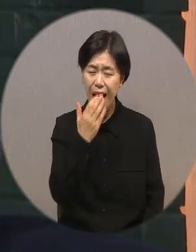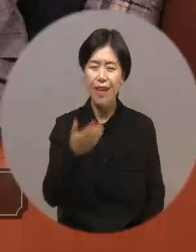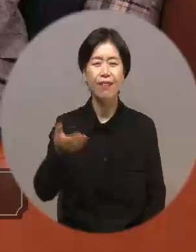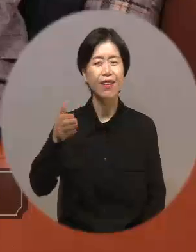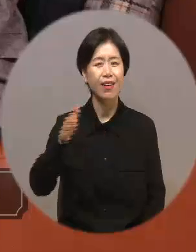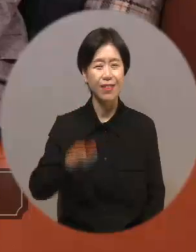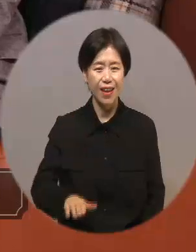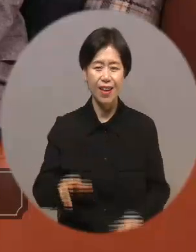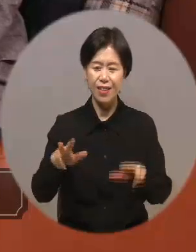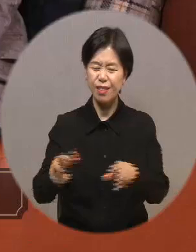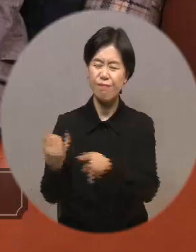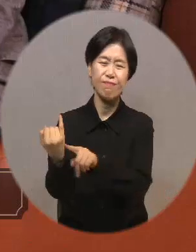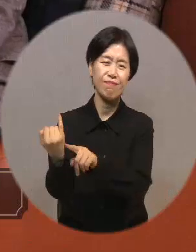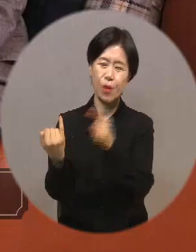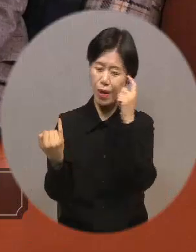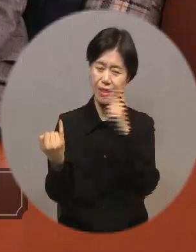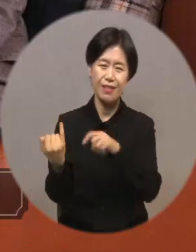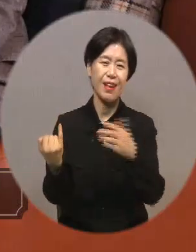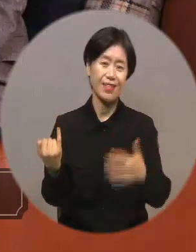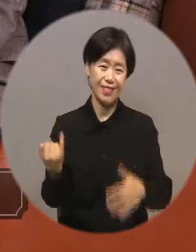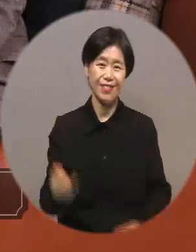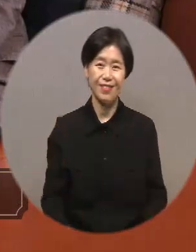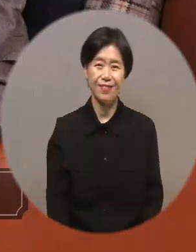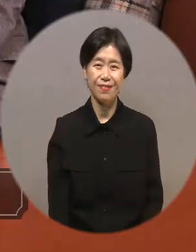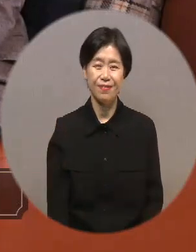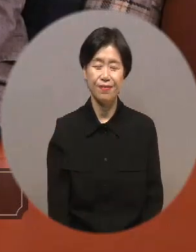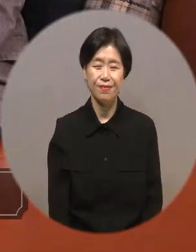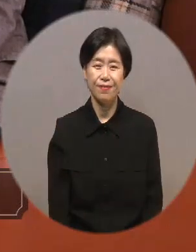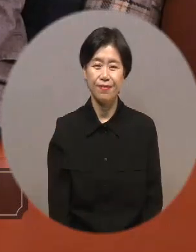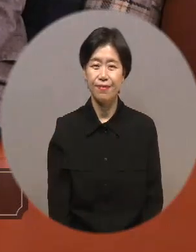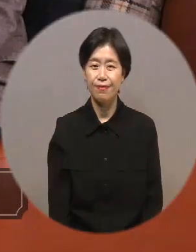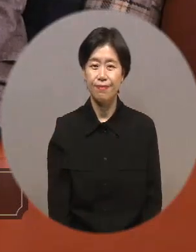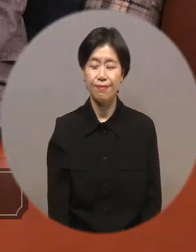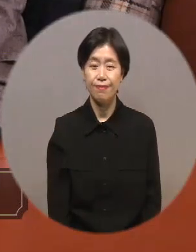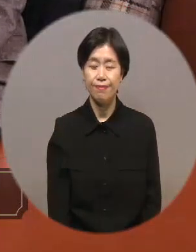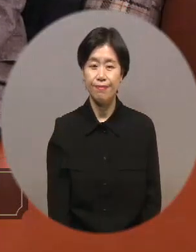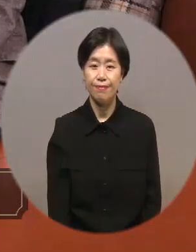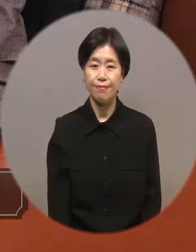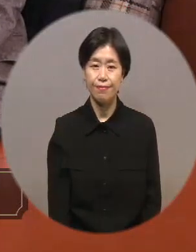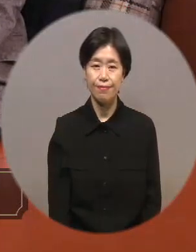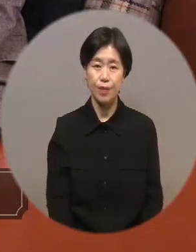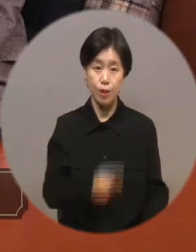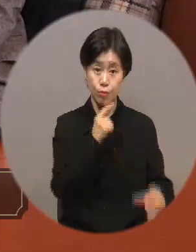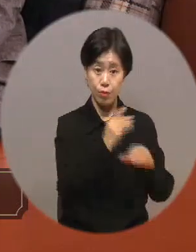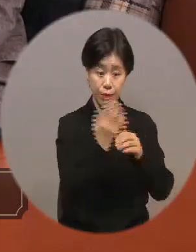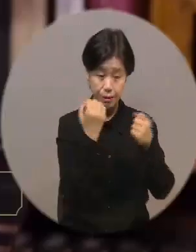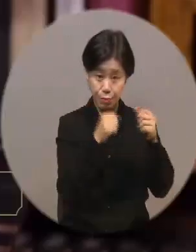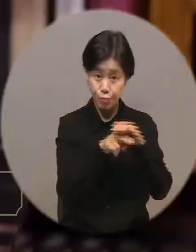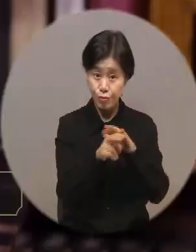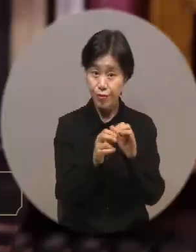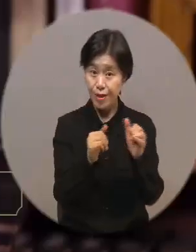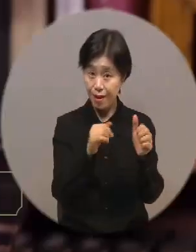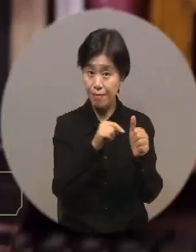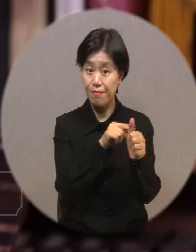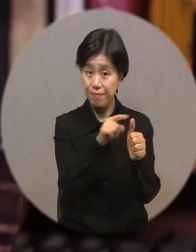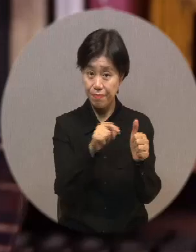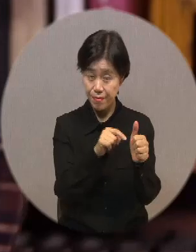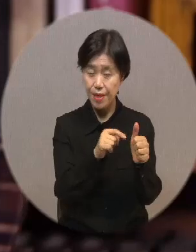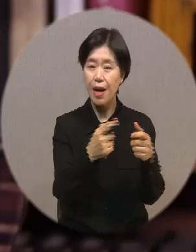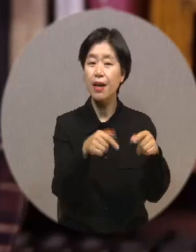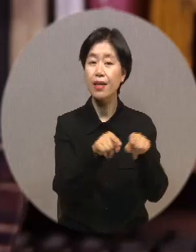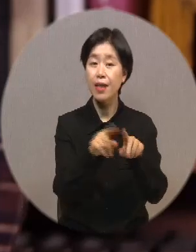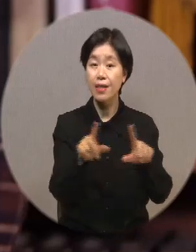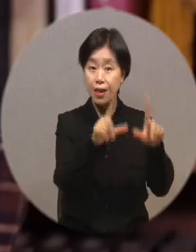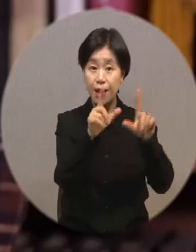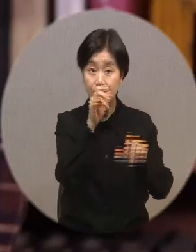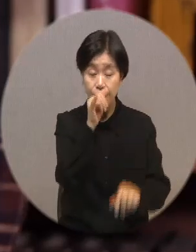나름. 일단은 결혼하시는 분은 너무 맛있는 음식을 먹을 수 있을 것 같습니다. 네. 예. 자, 탈북 청소년들하고 오랜 세월 지내오셨잖아요. 우리